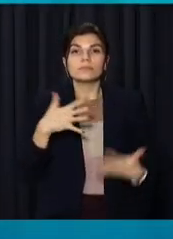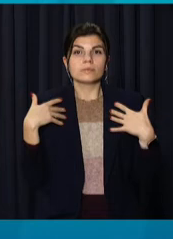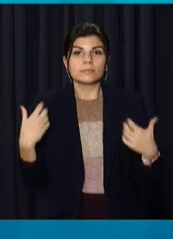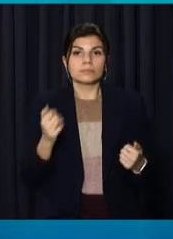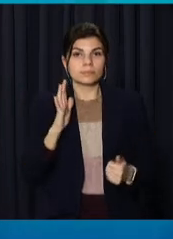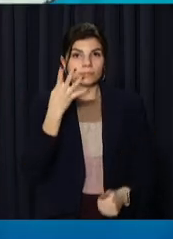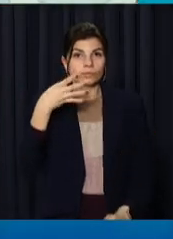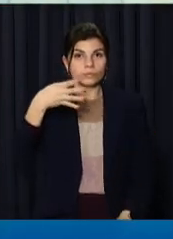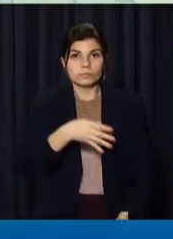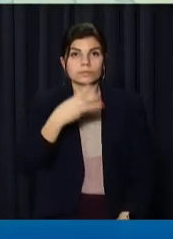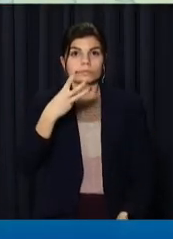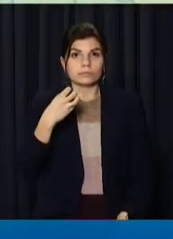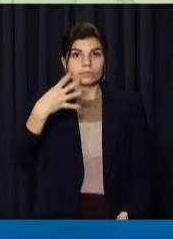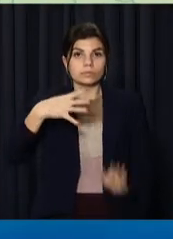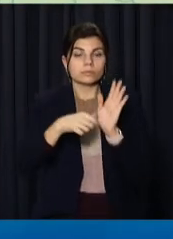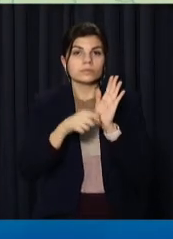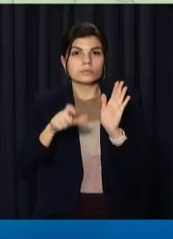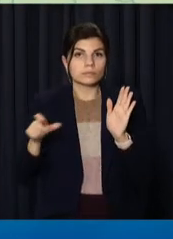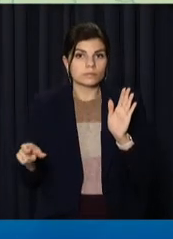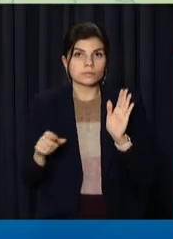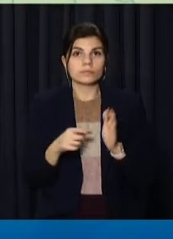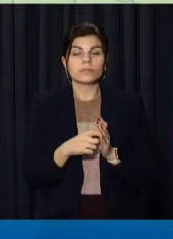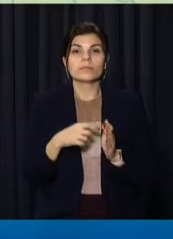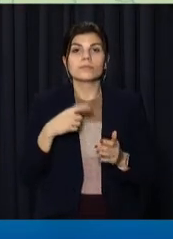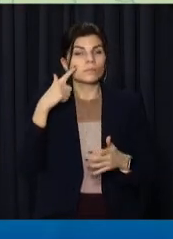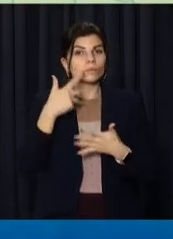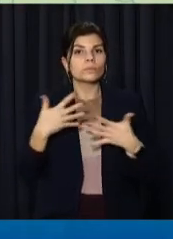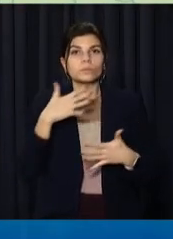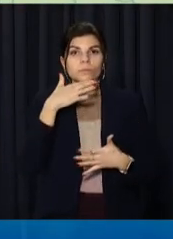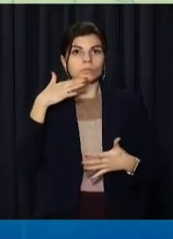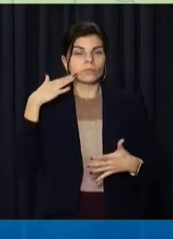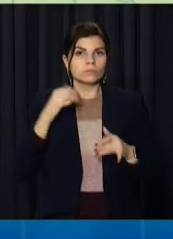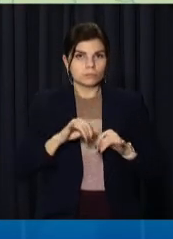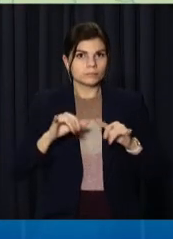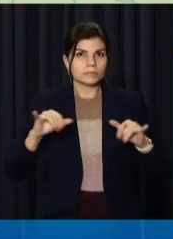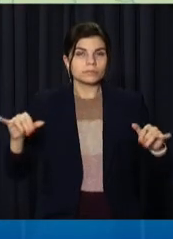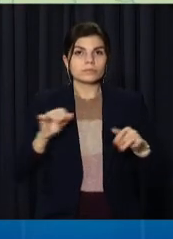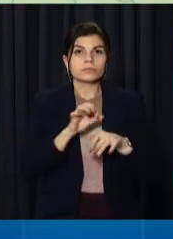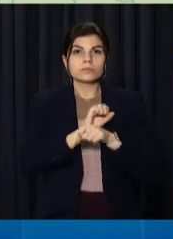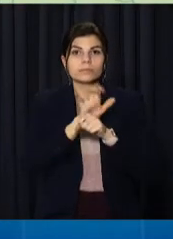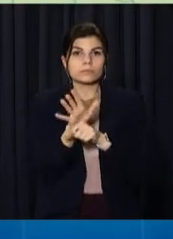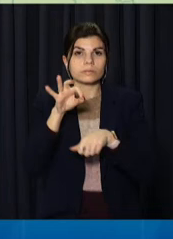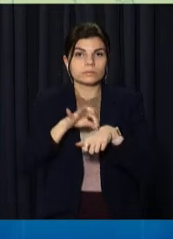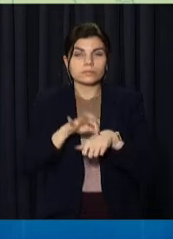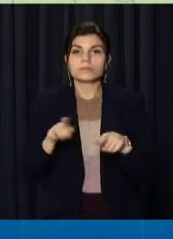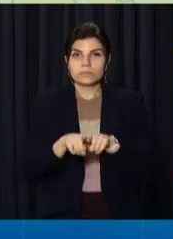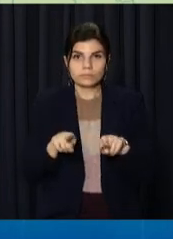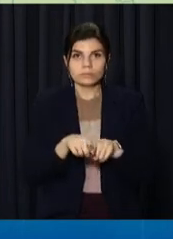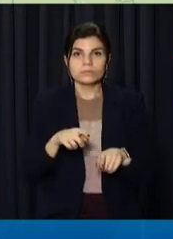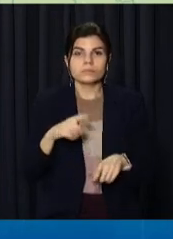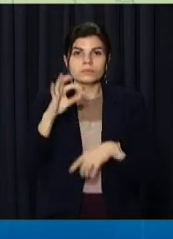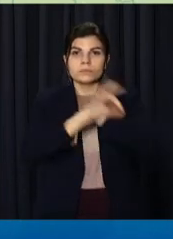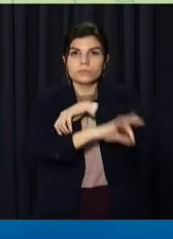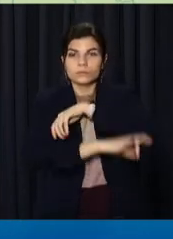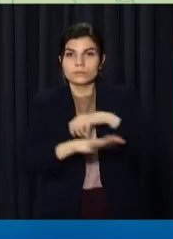лише 4346 пацієнтів. Антилідерські позиції з розповсюдженням коронавірусу продовжують утримувати